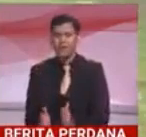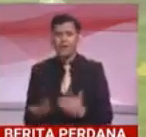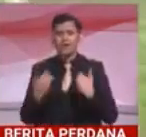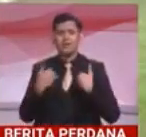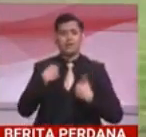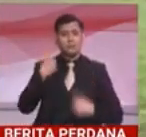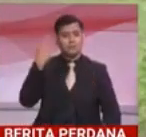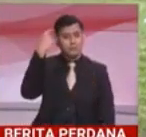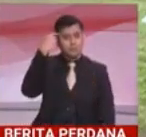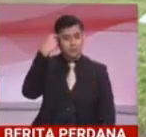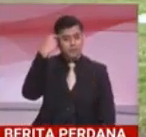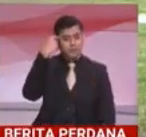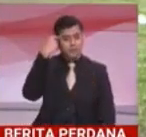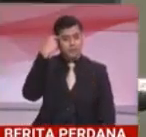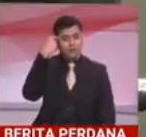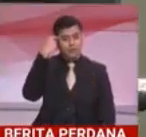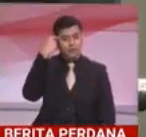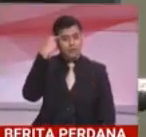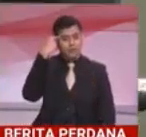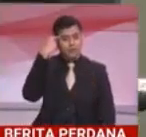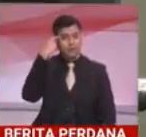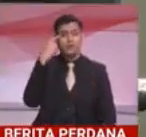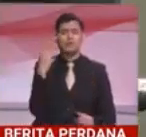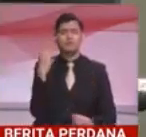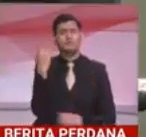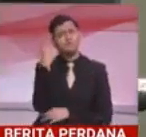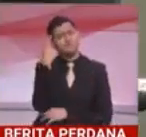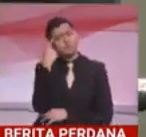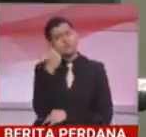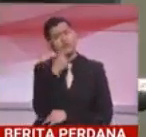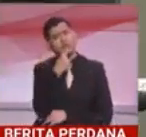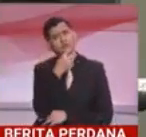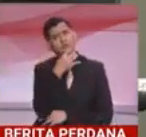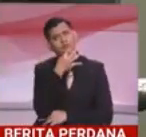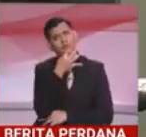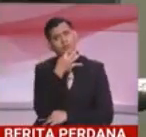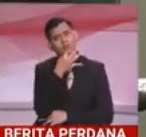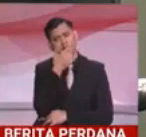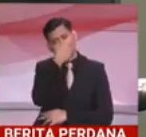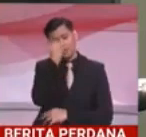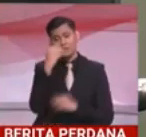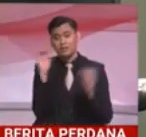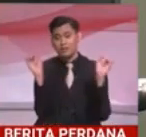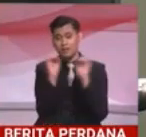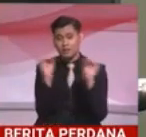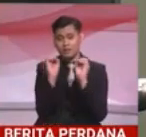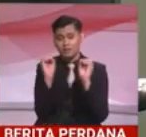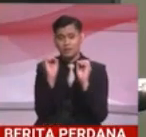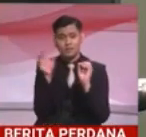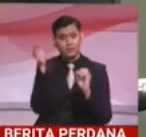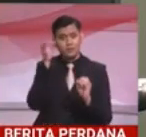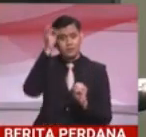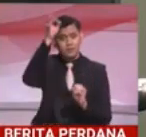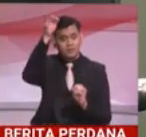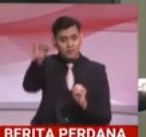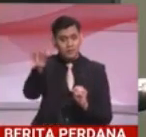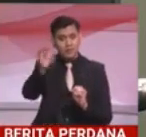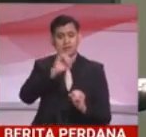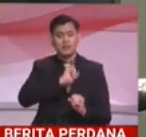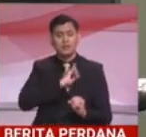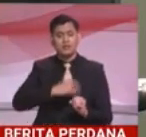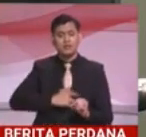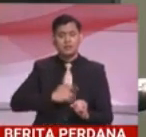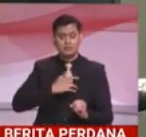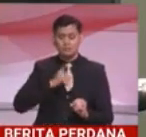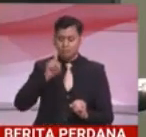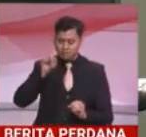pemikiran dua ataupun second thoughts kerana tidak ada jaminan untuk masa depan. Saya rasa apa pendekatan yang kita buat pada hari ini ialah untuk menentukan bahawa